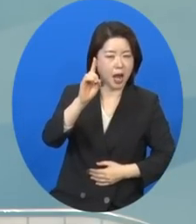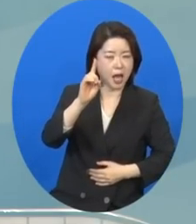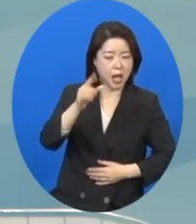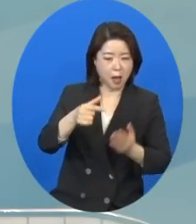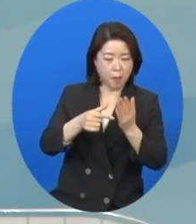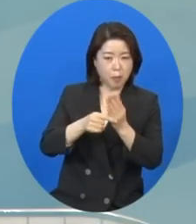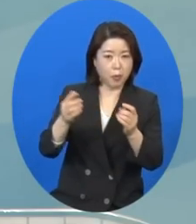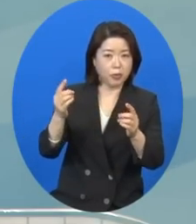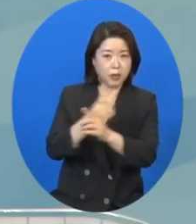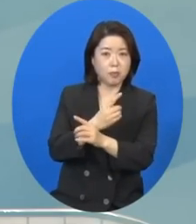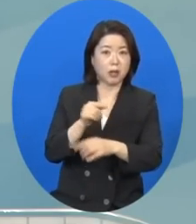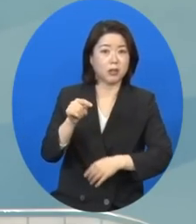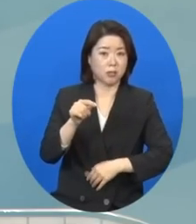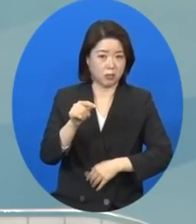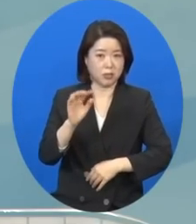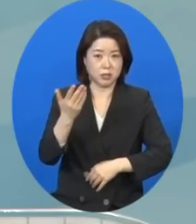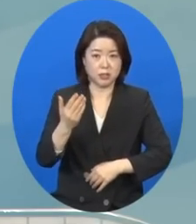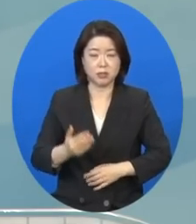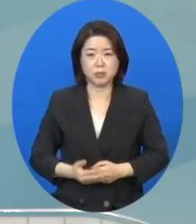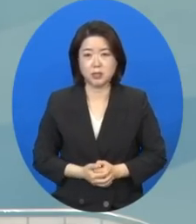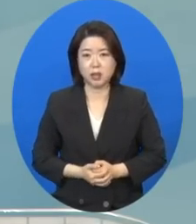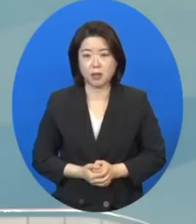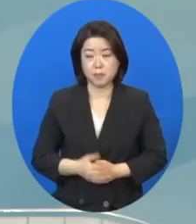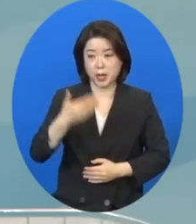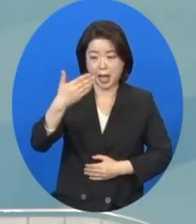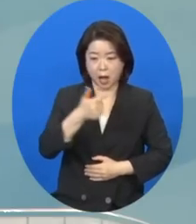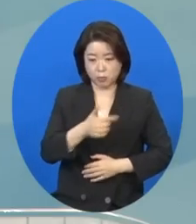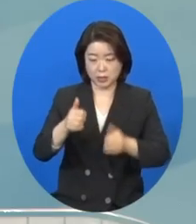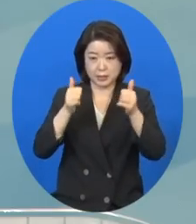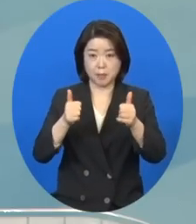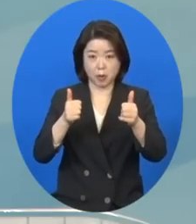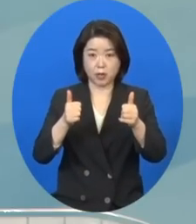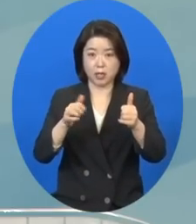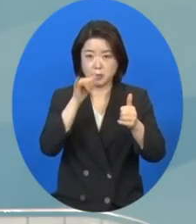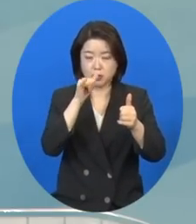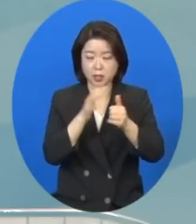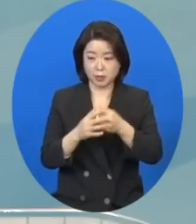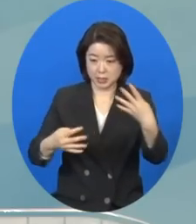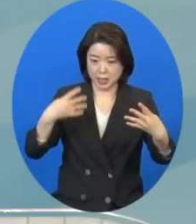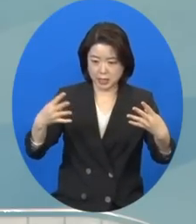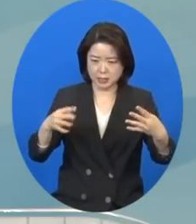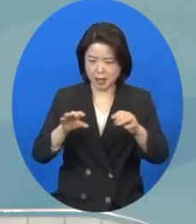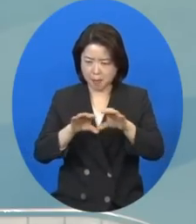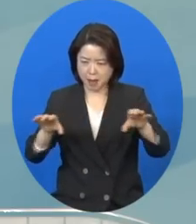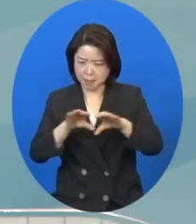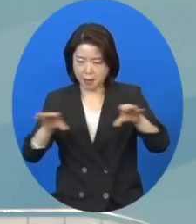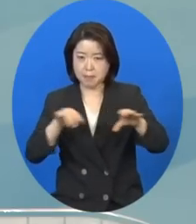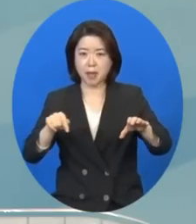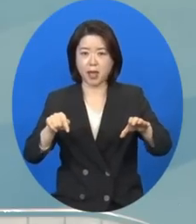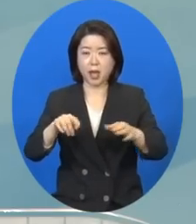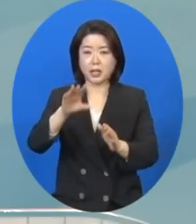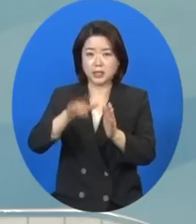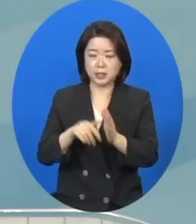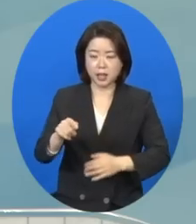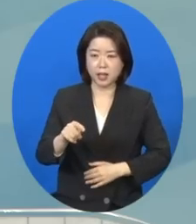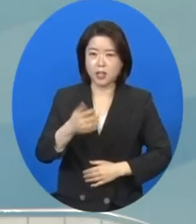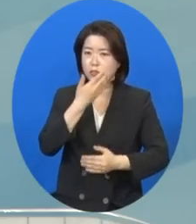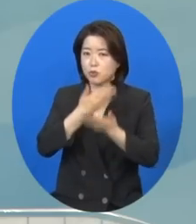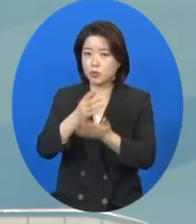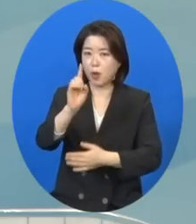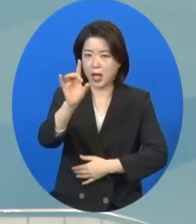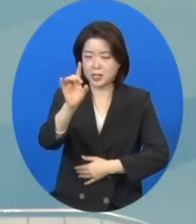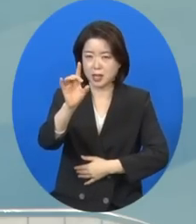바뀐 걸로 알고 계십니까 9명의 대법관이 있었습니다 4대 4로 팽팽하게 있던 차에